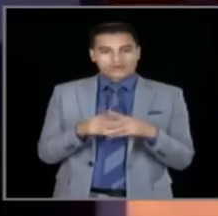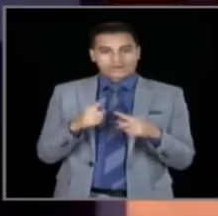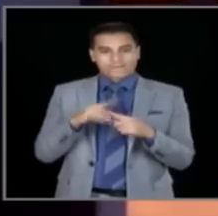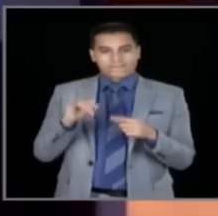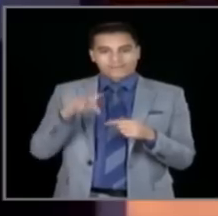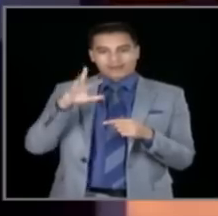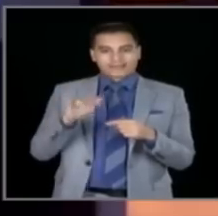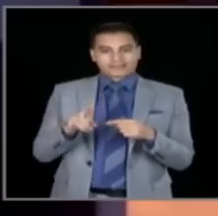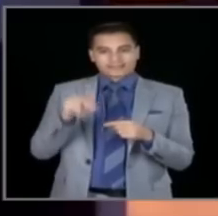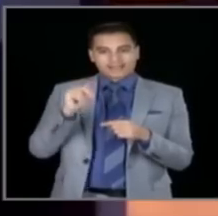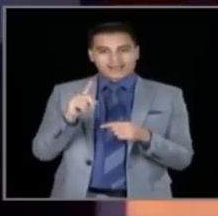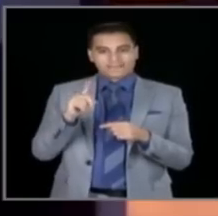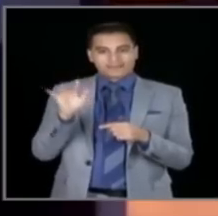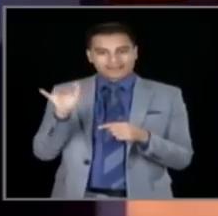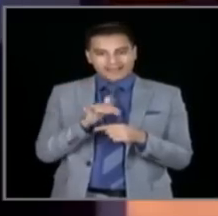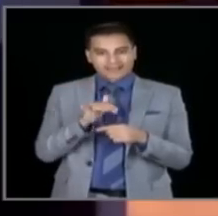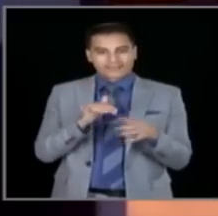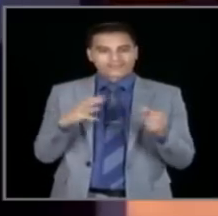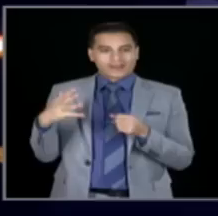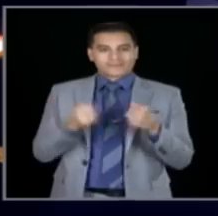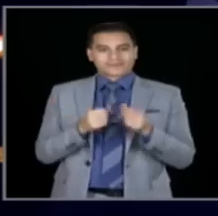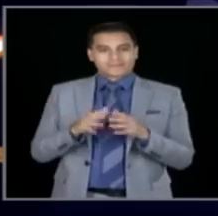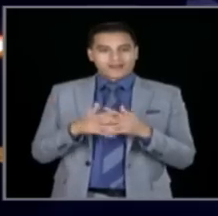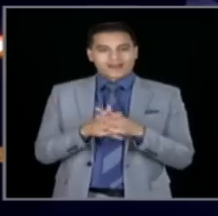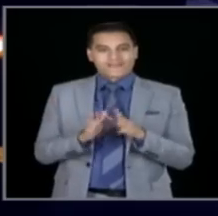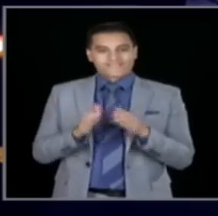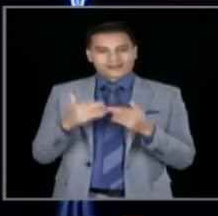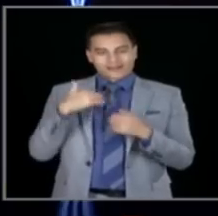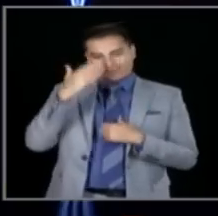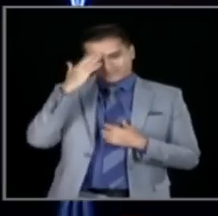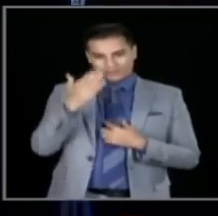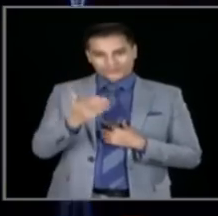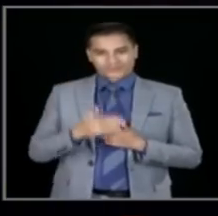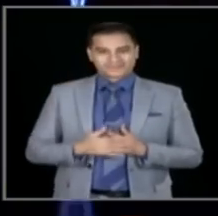هي اللي يعني جابت بقيه فعلا الفريق. نشكرها جميعا.